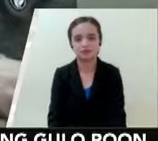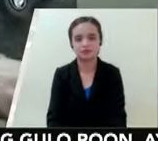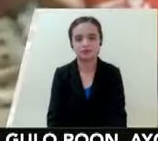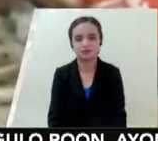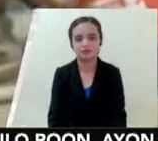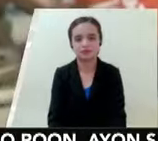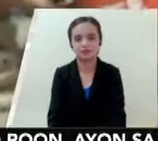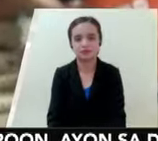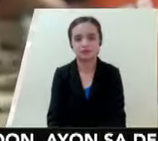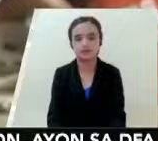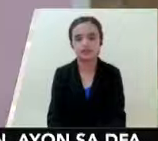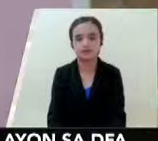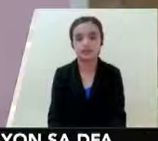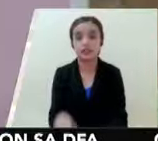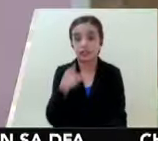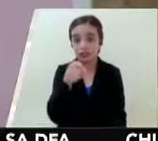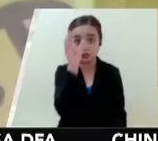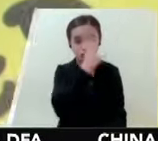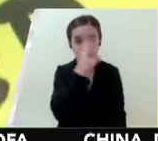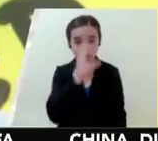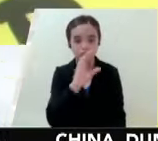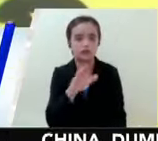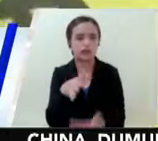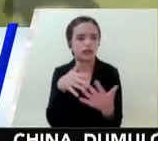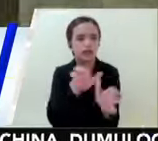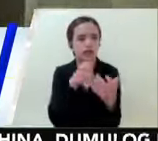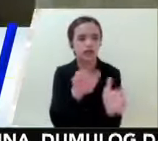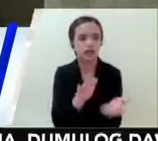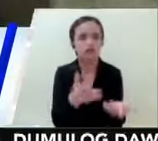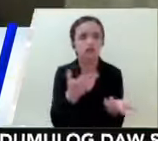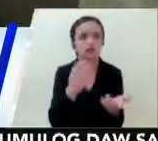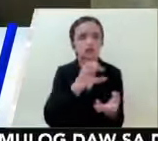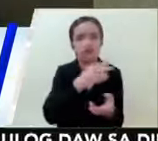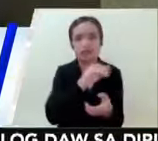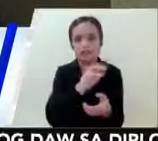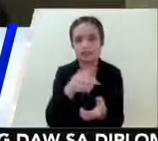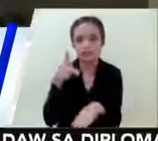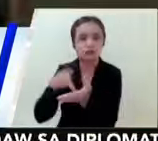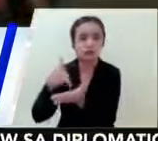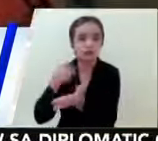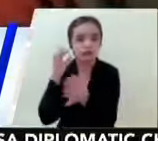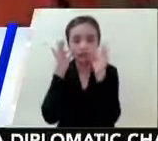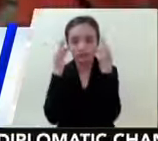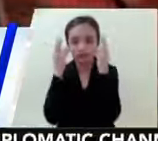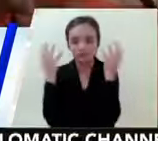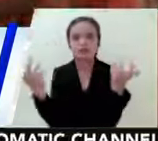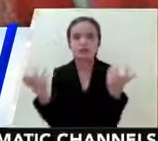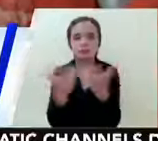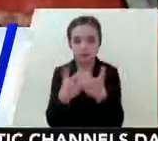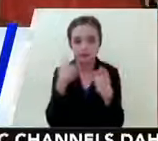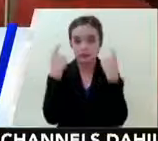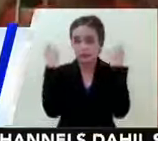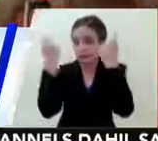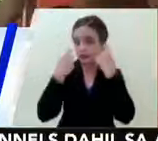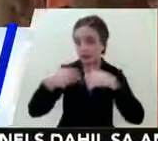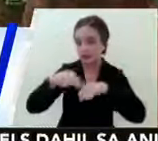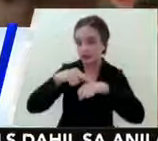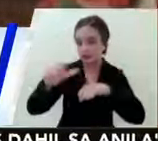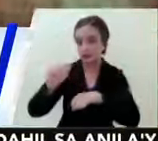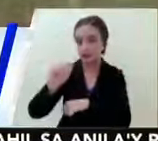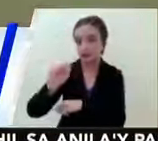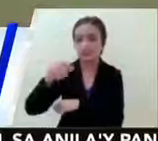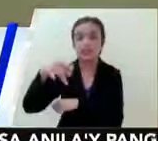Hanap mo ba ay asong charming o kaya naman ay makulit na muning? Perfect sa iyo ang celebration ng National Aspen Day ng Animal Kingdom